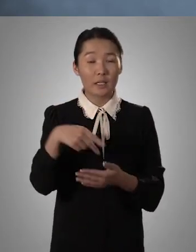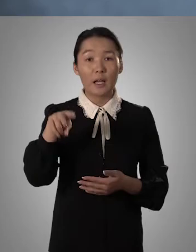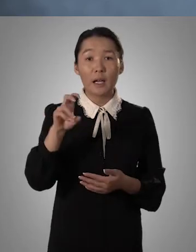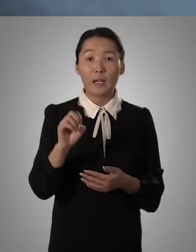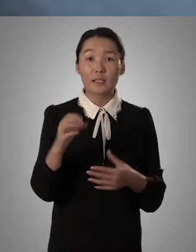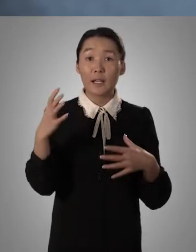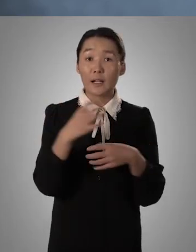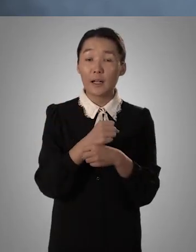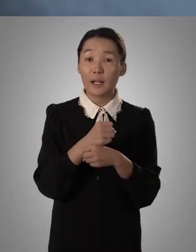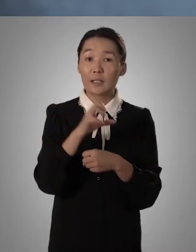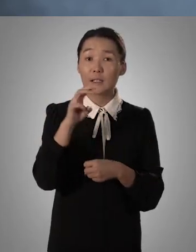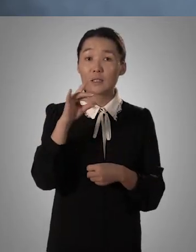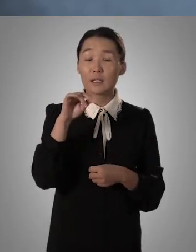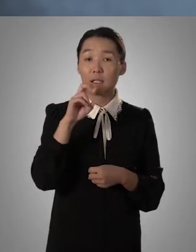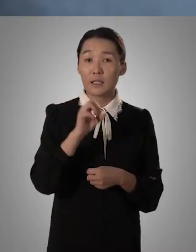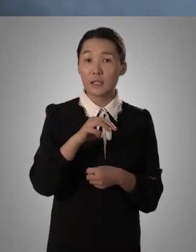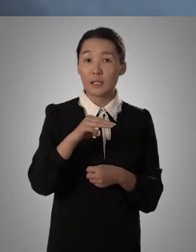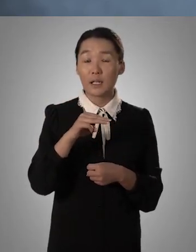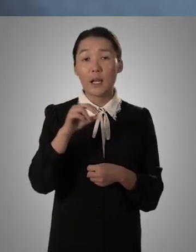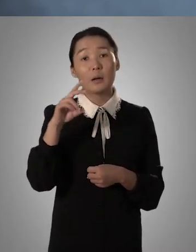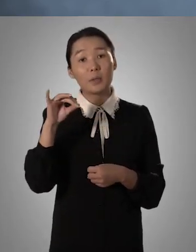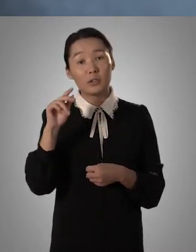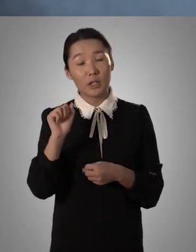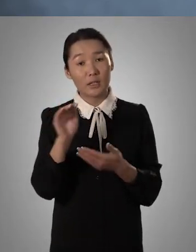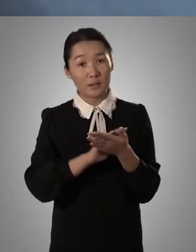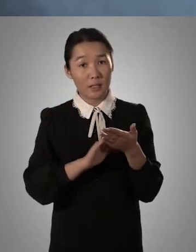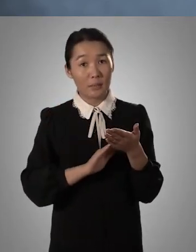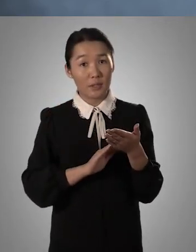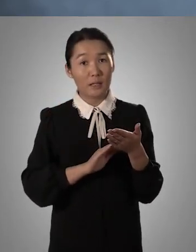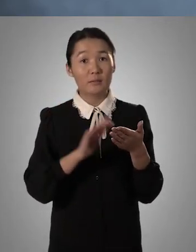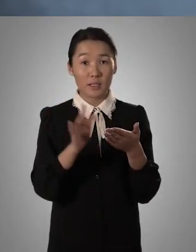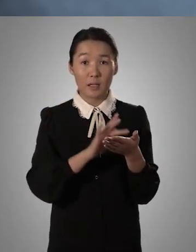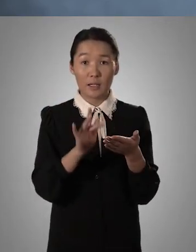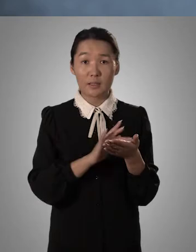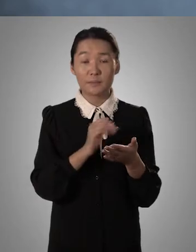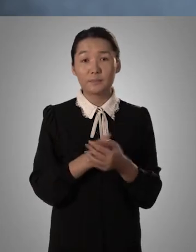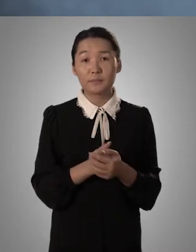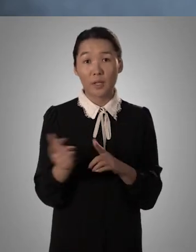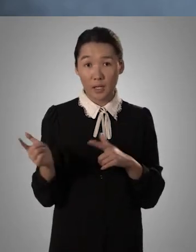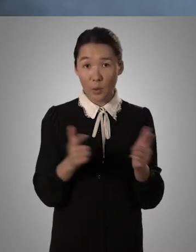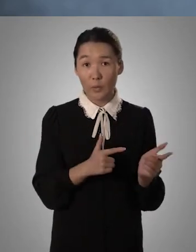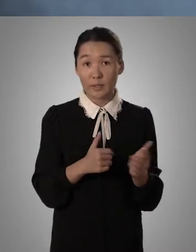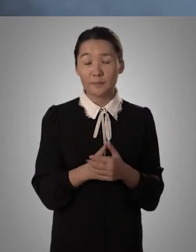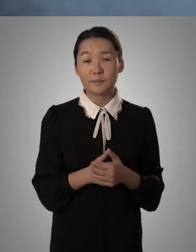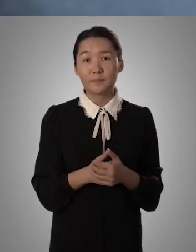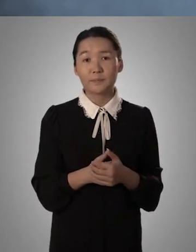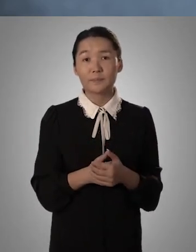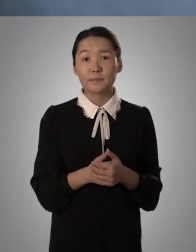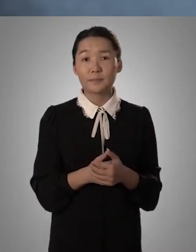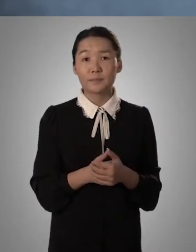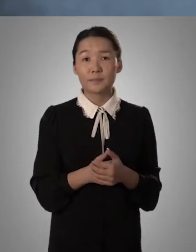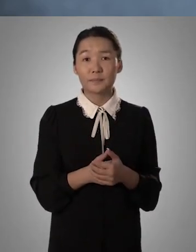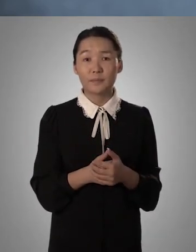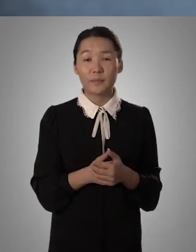краткие страдательные причастия и записать их в тетрадь готовое и так